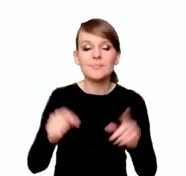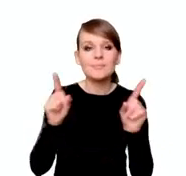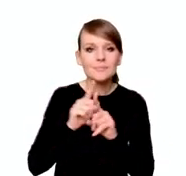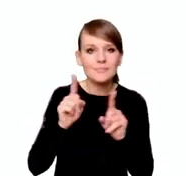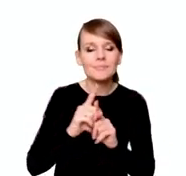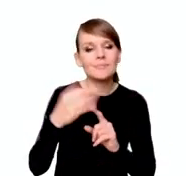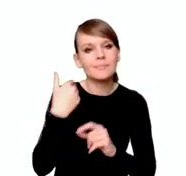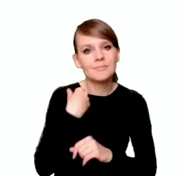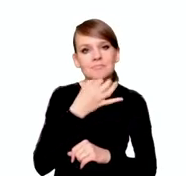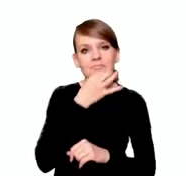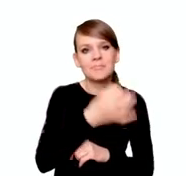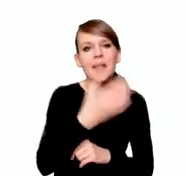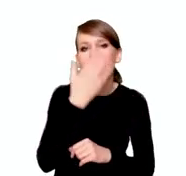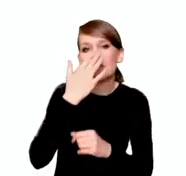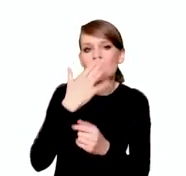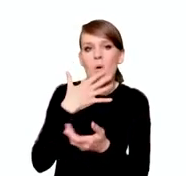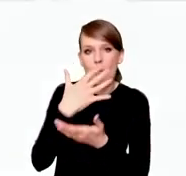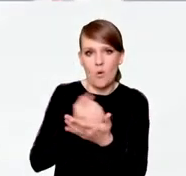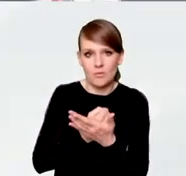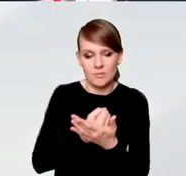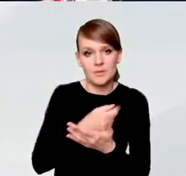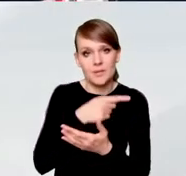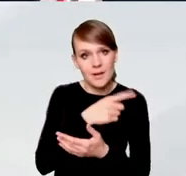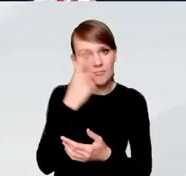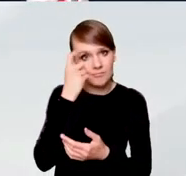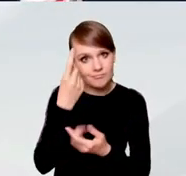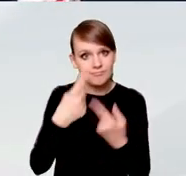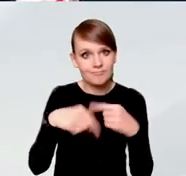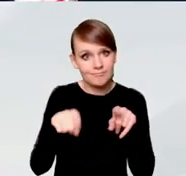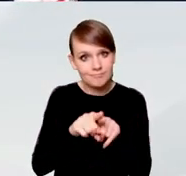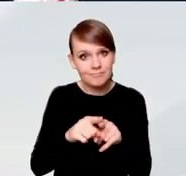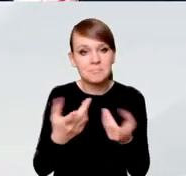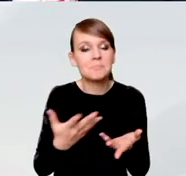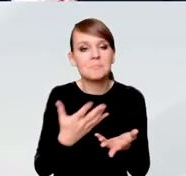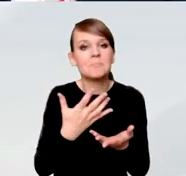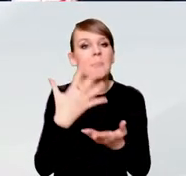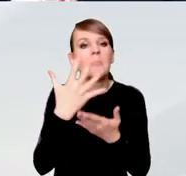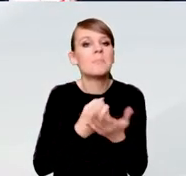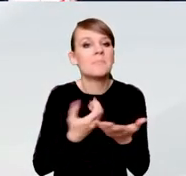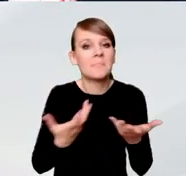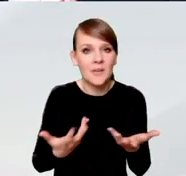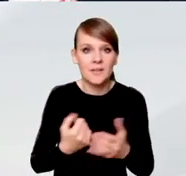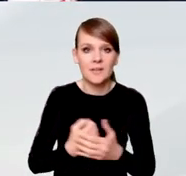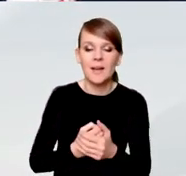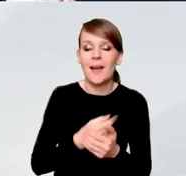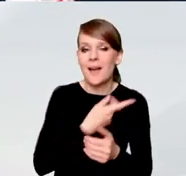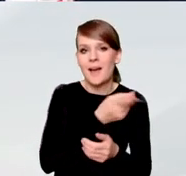korzyści wynikające z wdrażania koncepcji i tutaj najczęściej respondenci